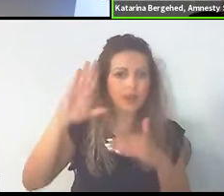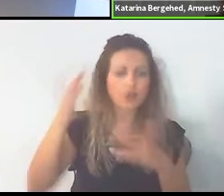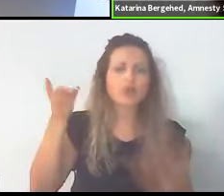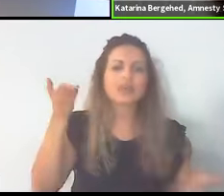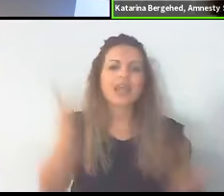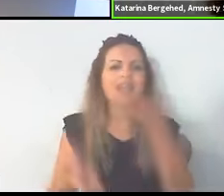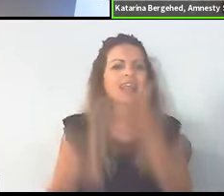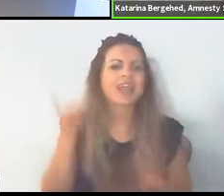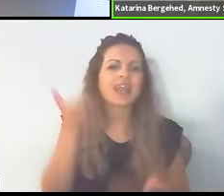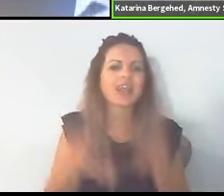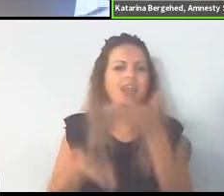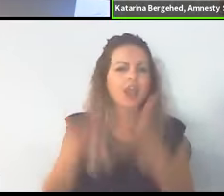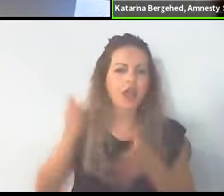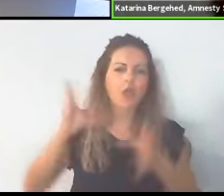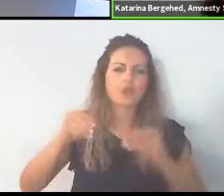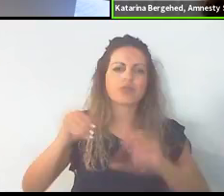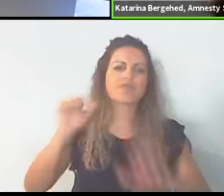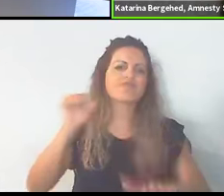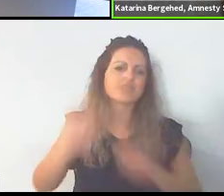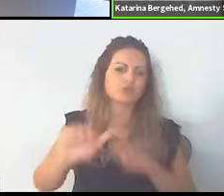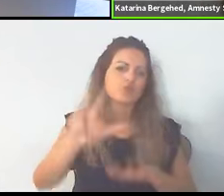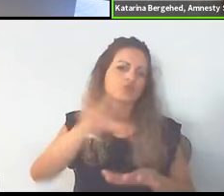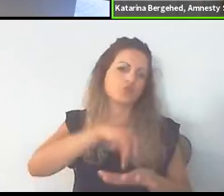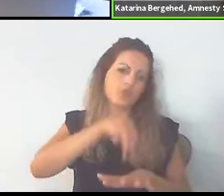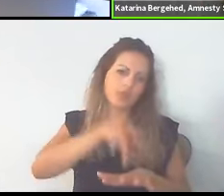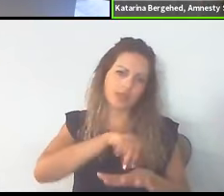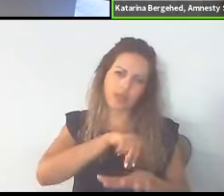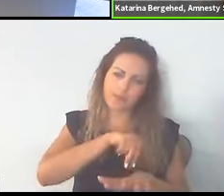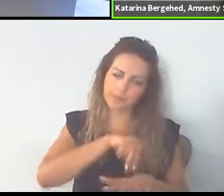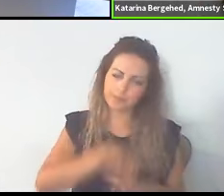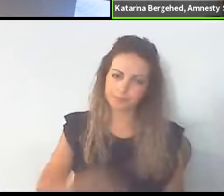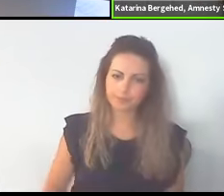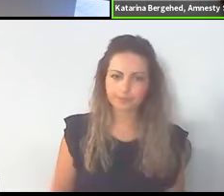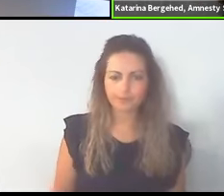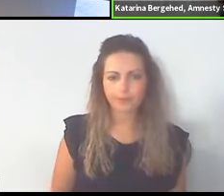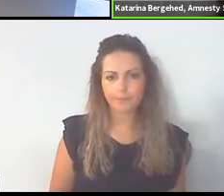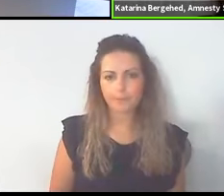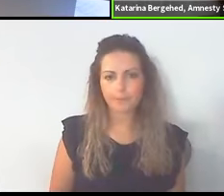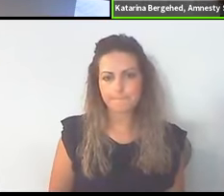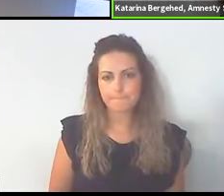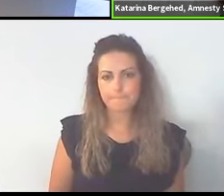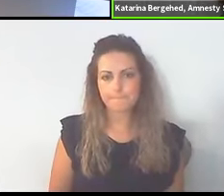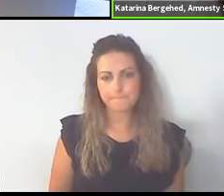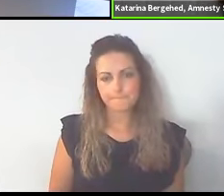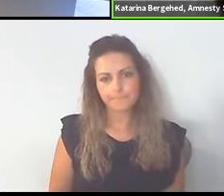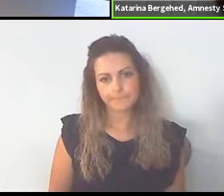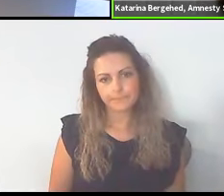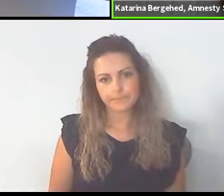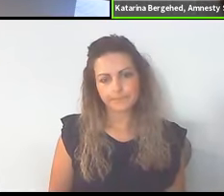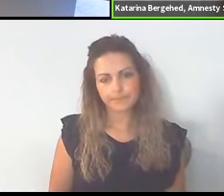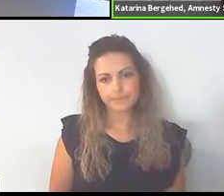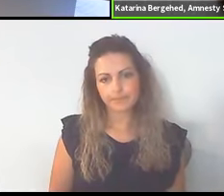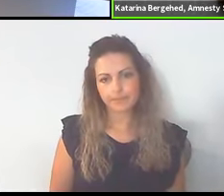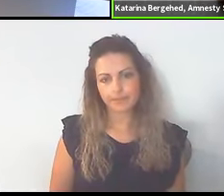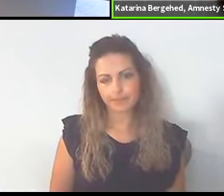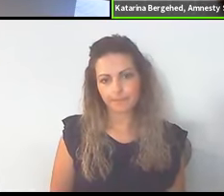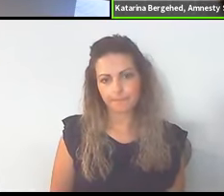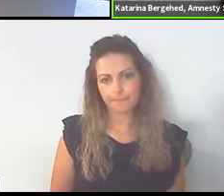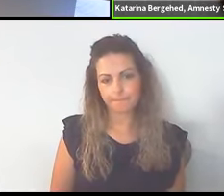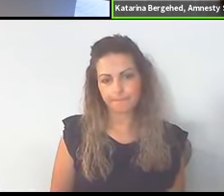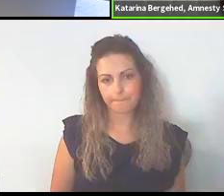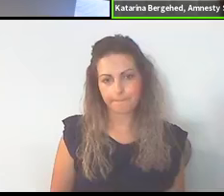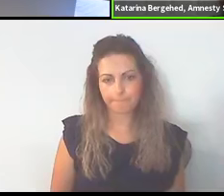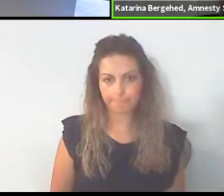But you could see a big change when it came to prosecutions. There has been a significant increase in the number